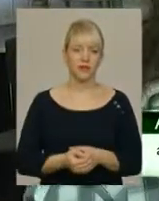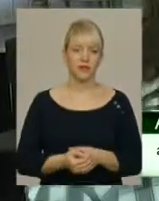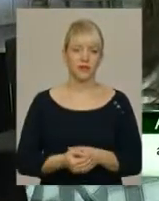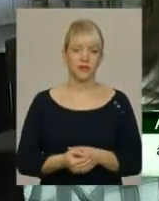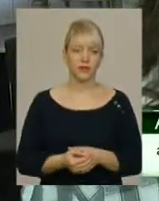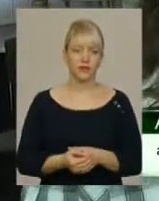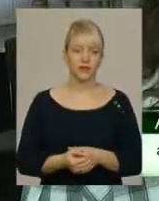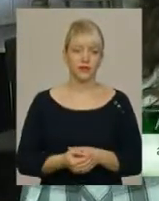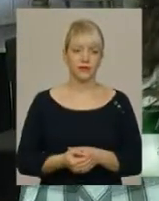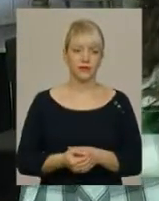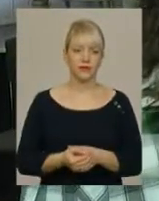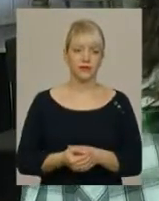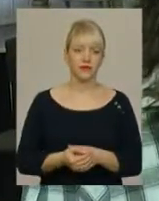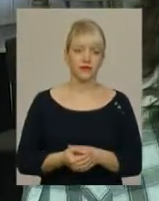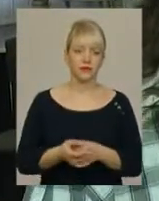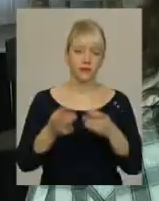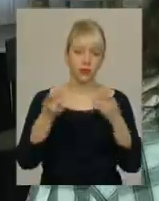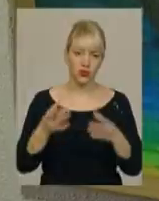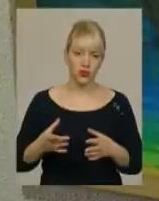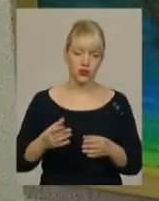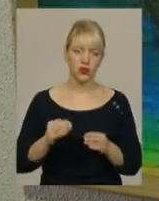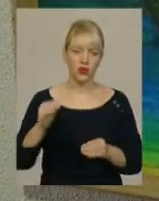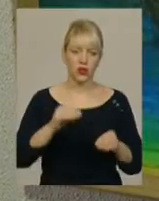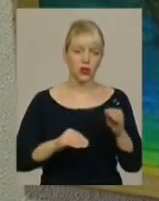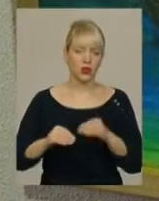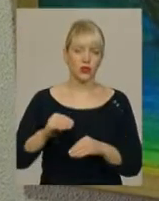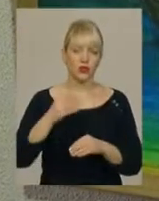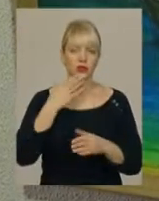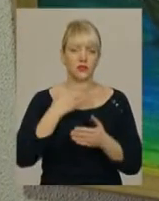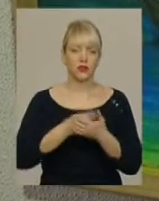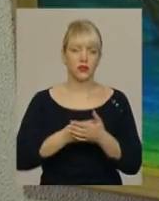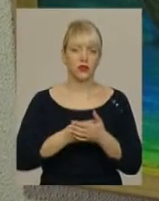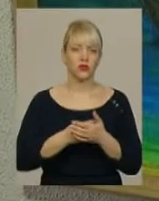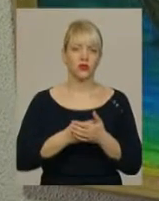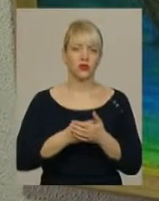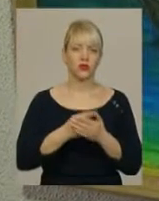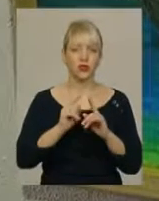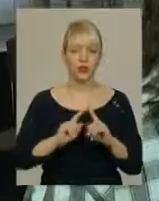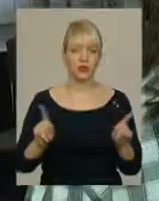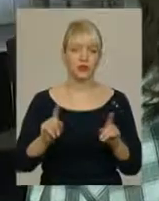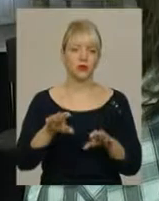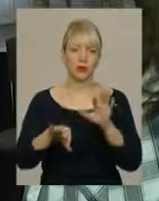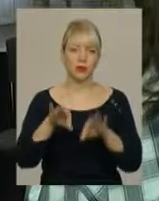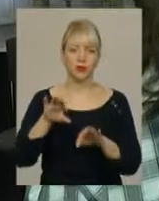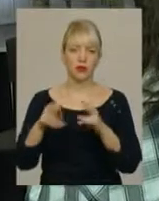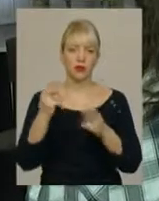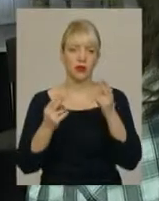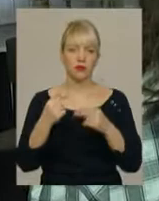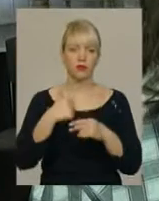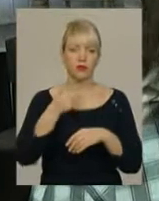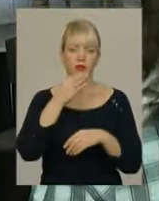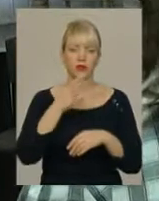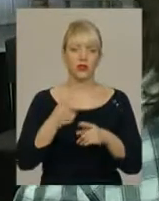обличчя було червоне чи зелене. Просто додаю свою ізюминку в підбиранні кольорів. І мені дуже подобаються